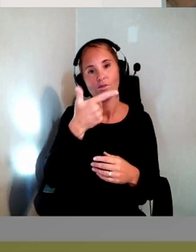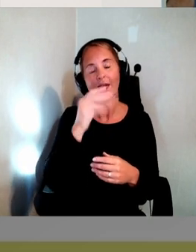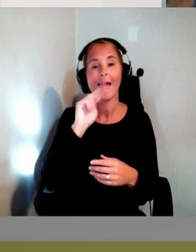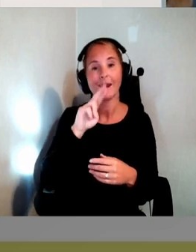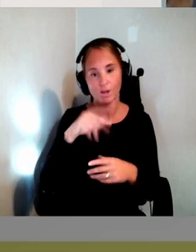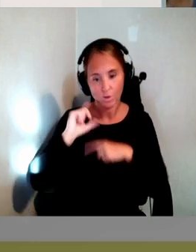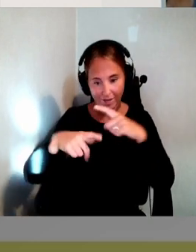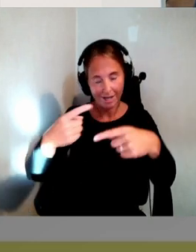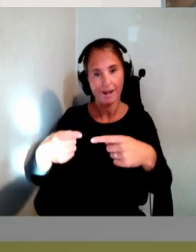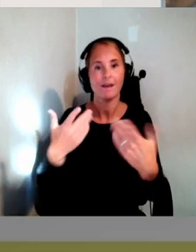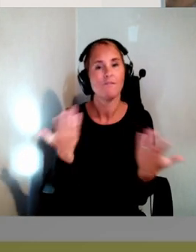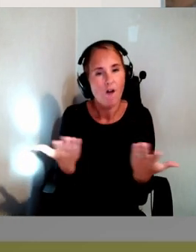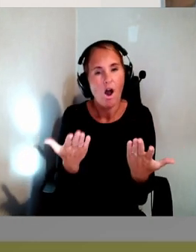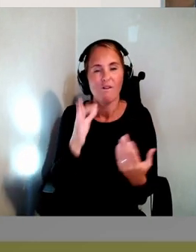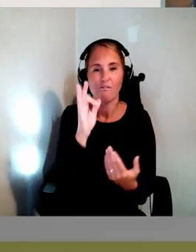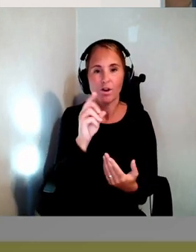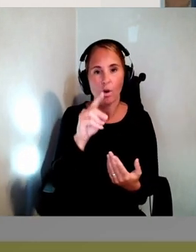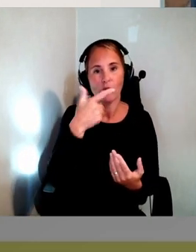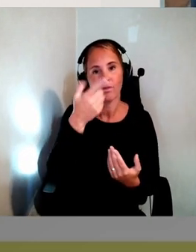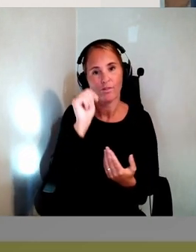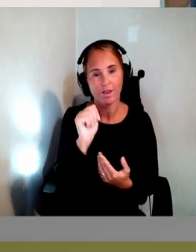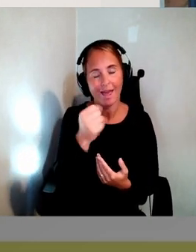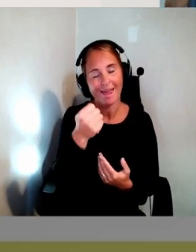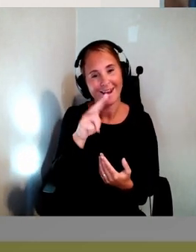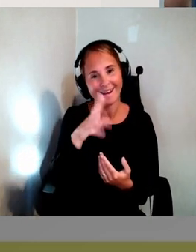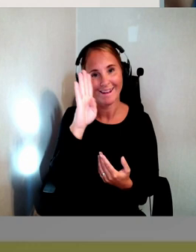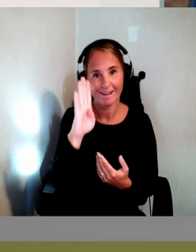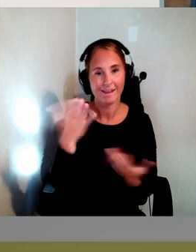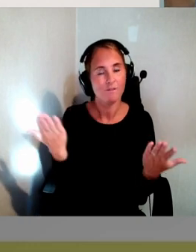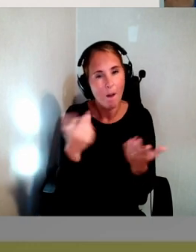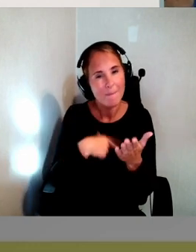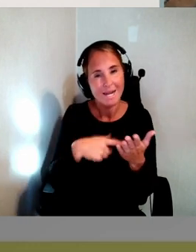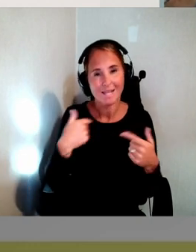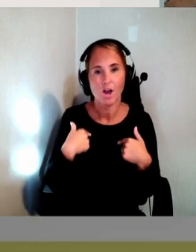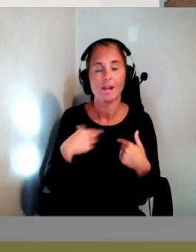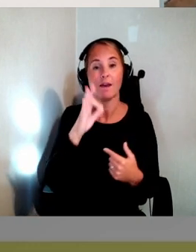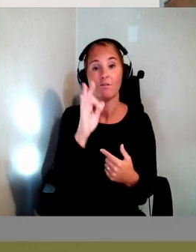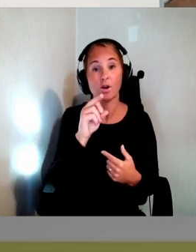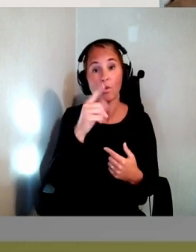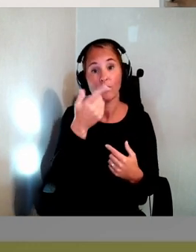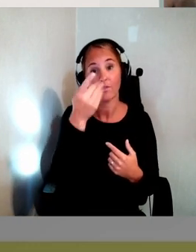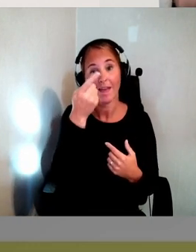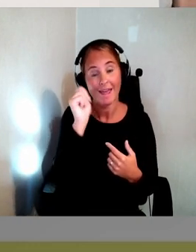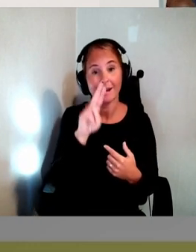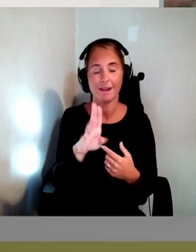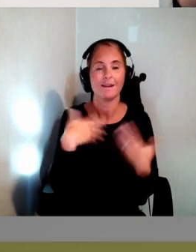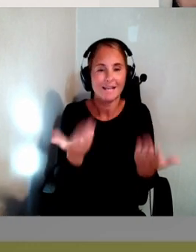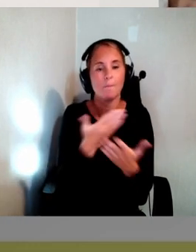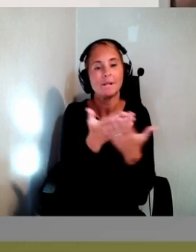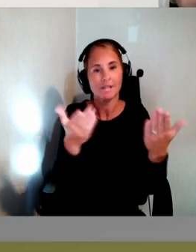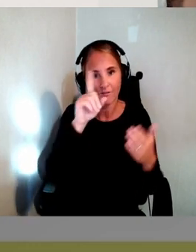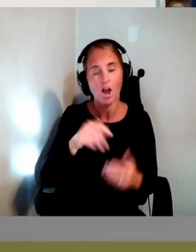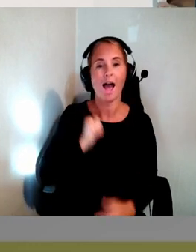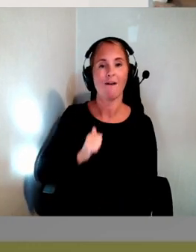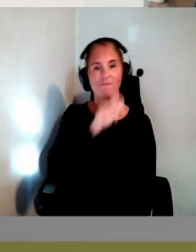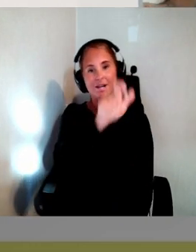säger frontend frontend är alltså det som presenteras för användaren alltså texter och knappar